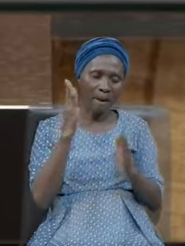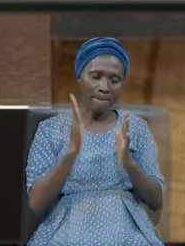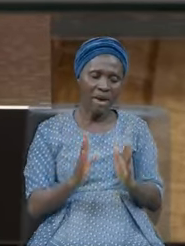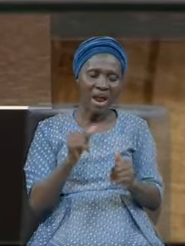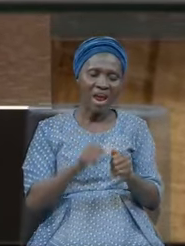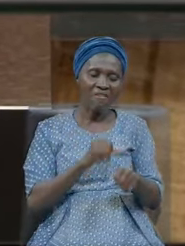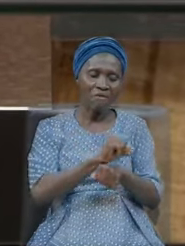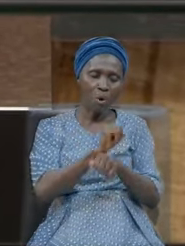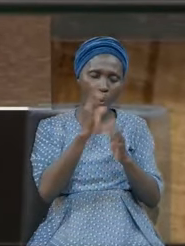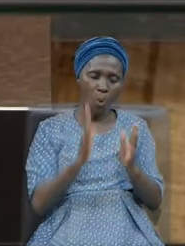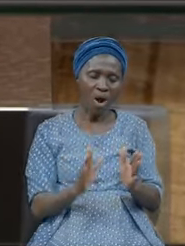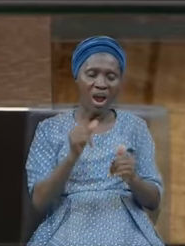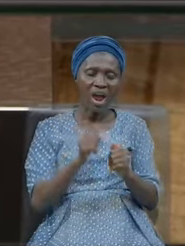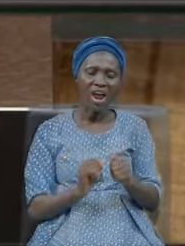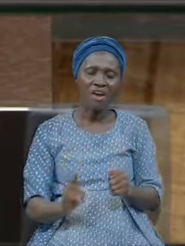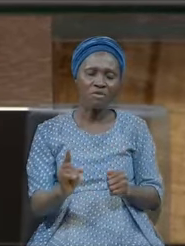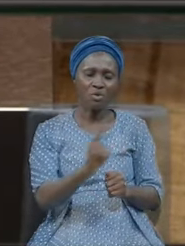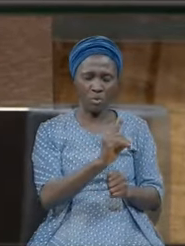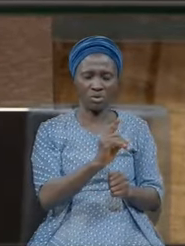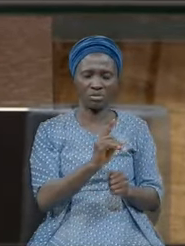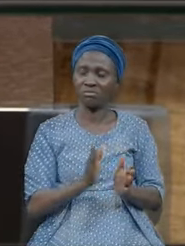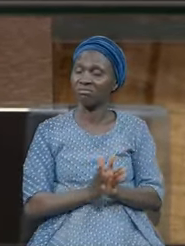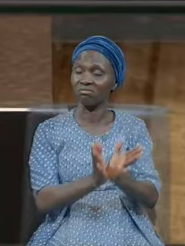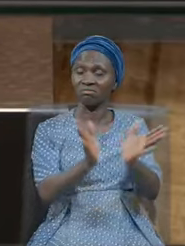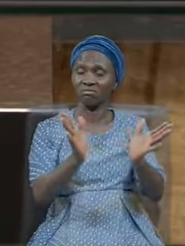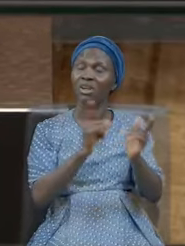tout ouvrier pour tout le monde Seigneur